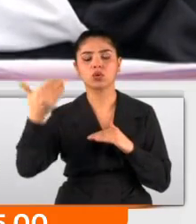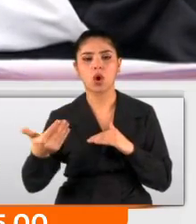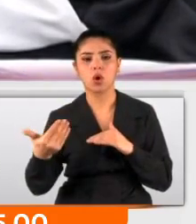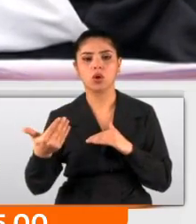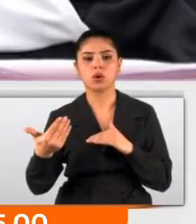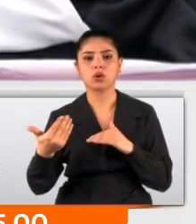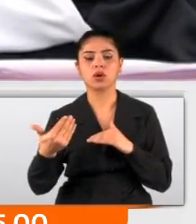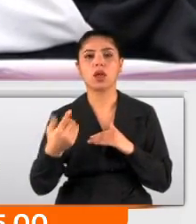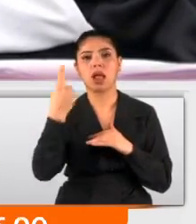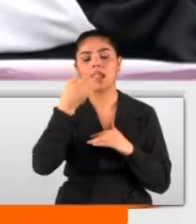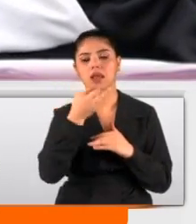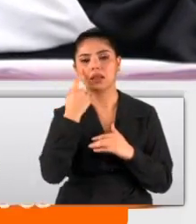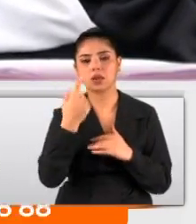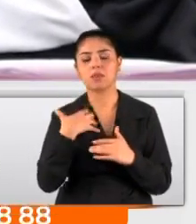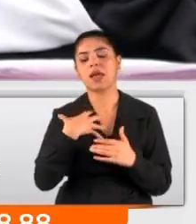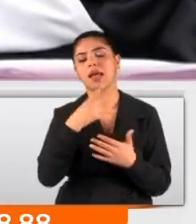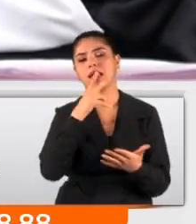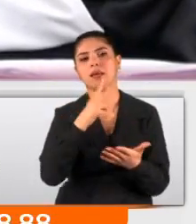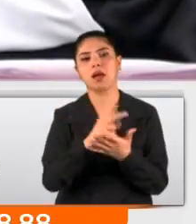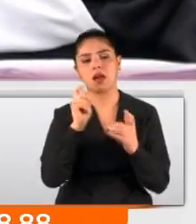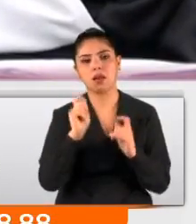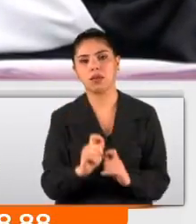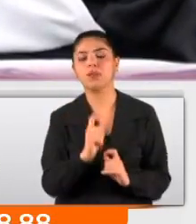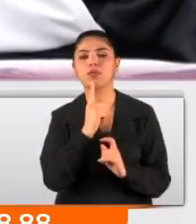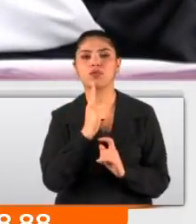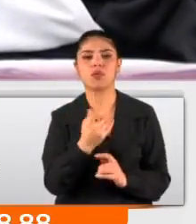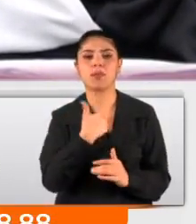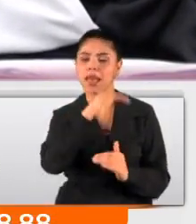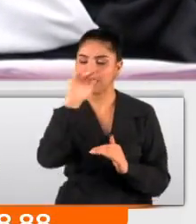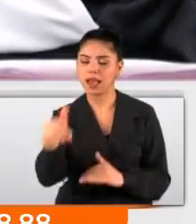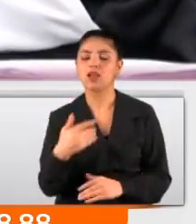Allah'ın izniyle kendi kararımı zaten dedi. Ben kendim geleceğim, orada söyleyeceğim.